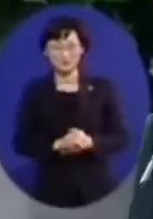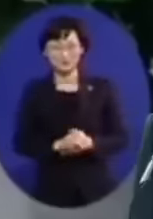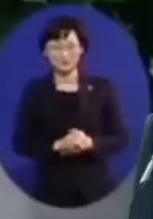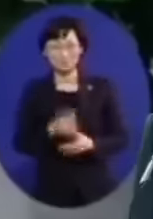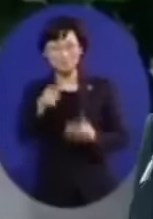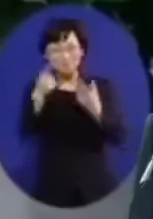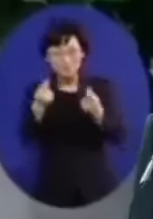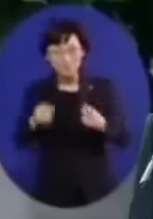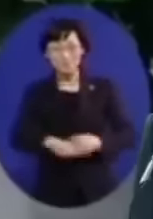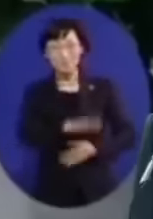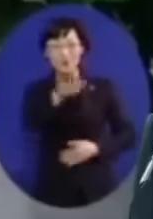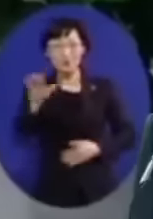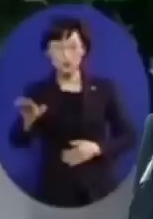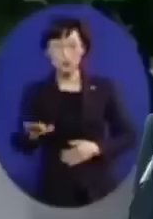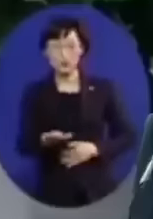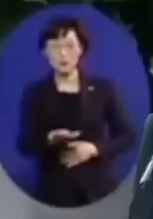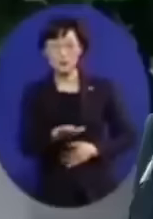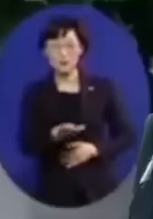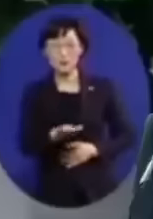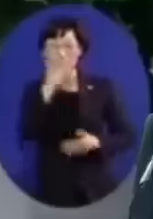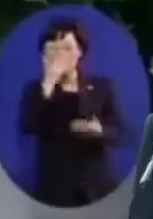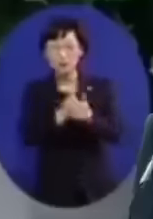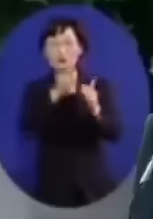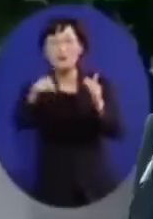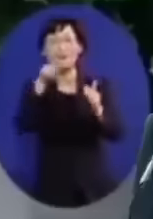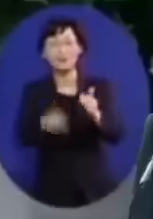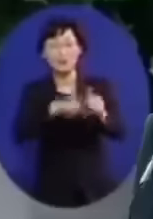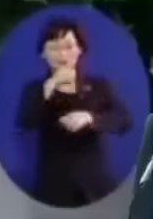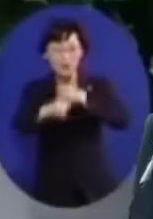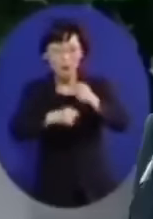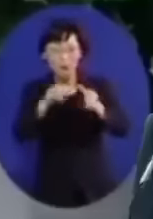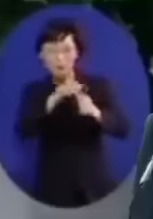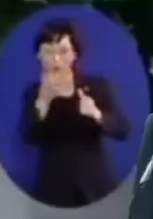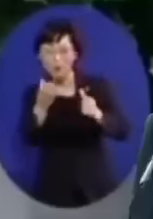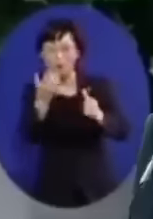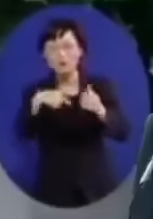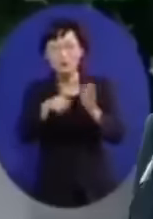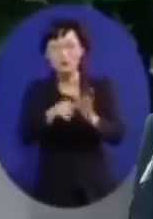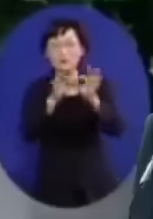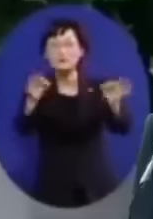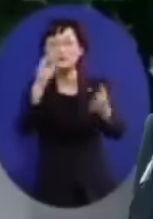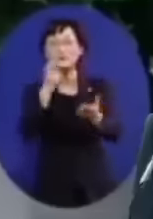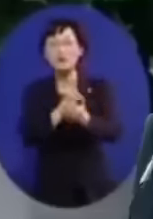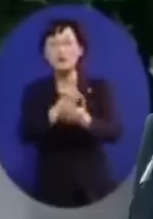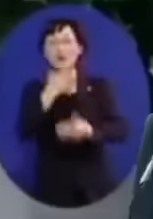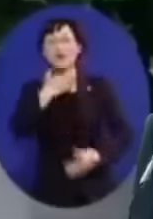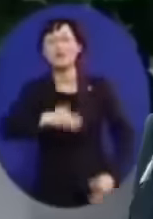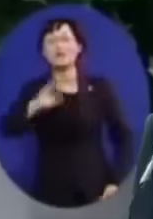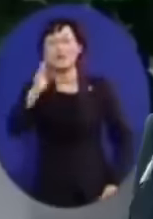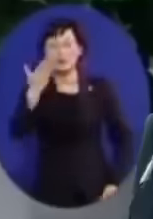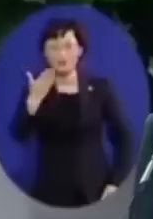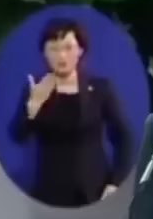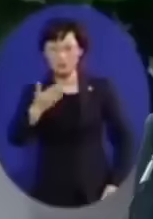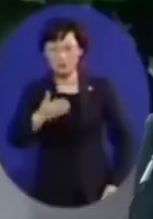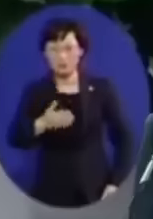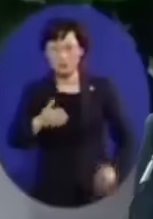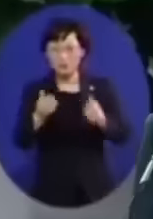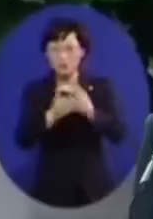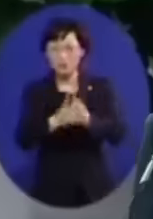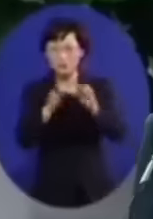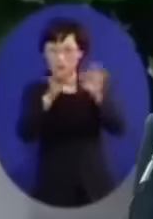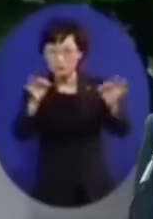그와 같이 우리 죄에서 해방되려면 십계명을 알아야 뭐가 죄인 줄 알기 때문에 십계명을